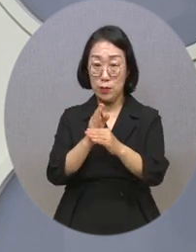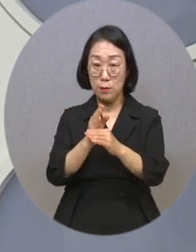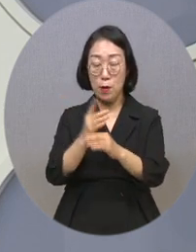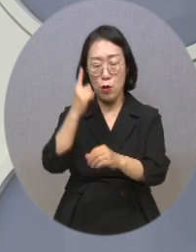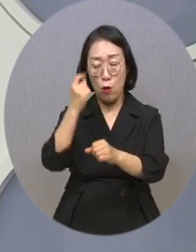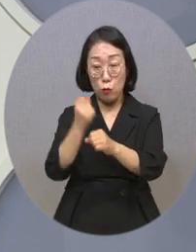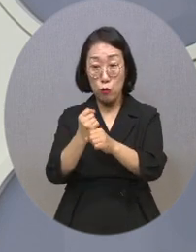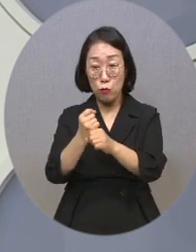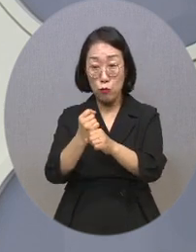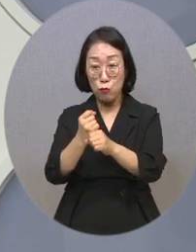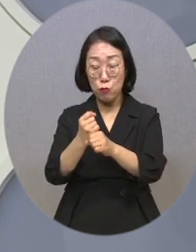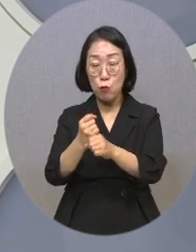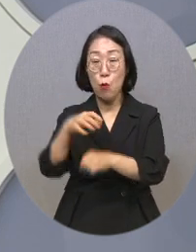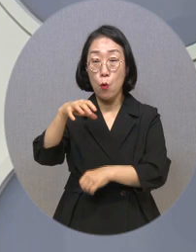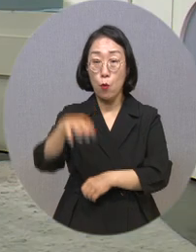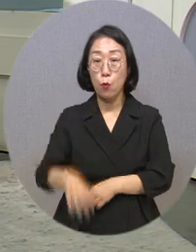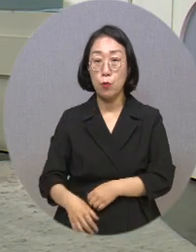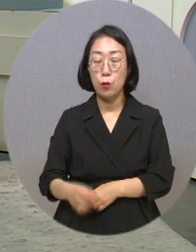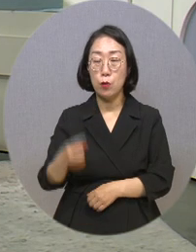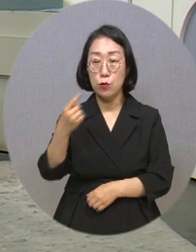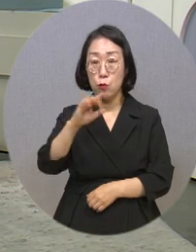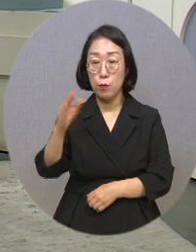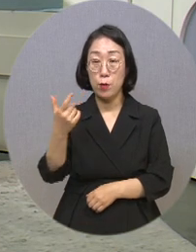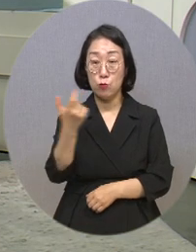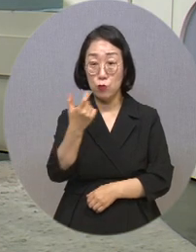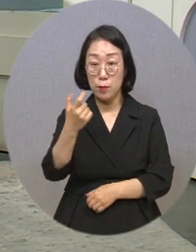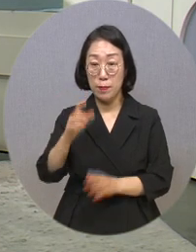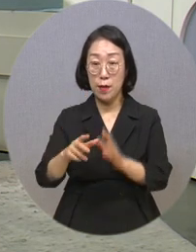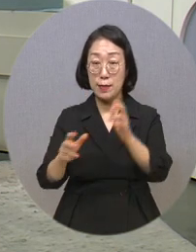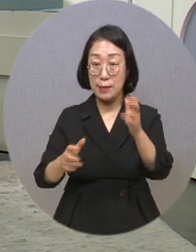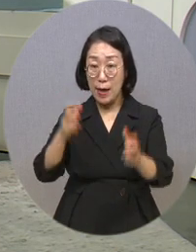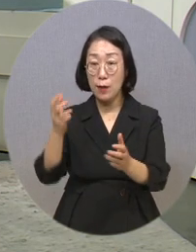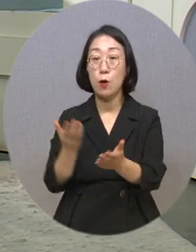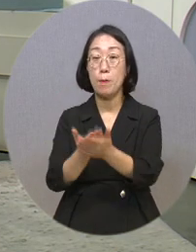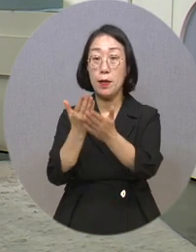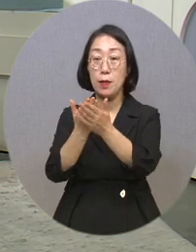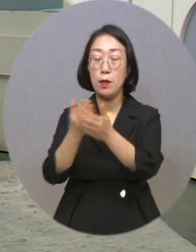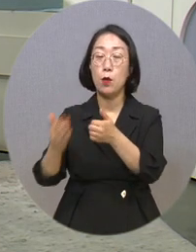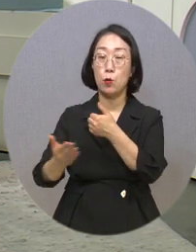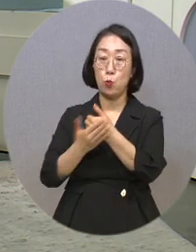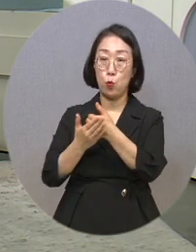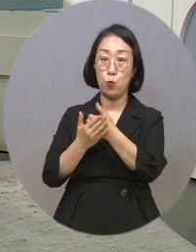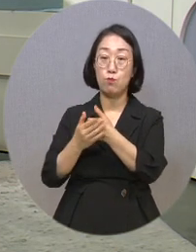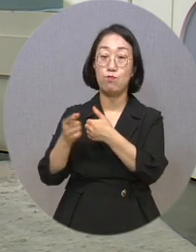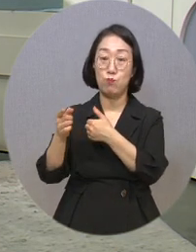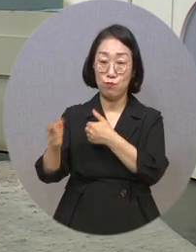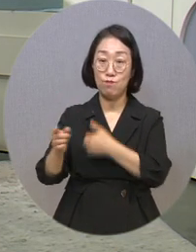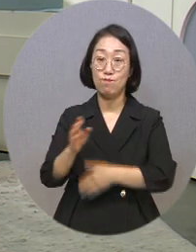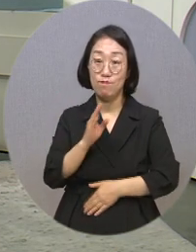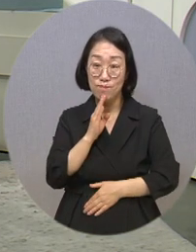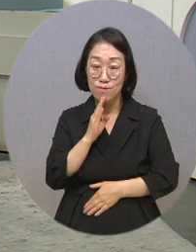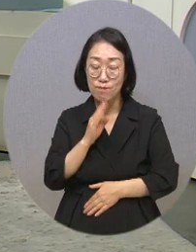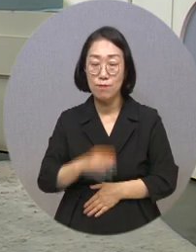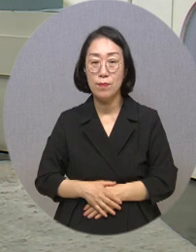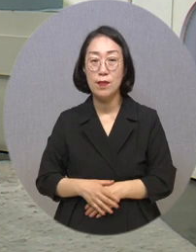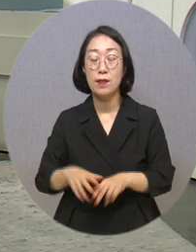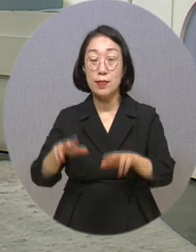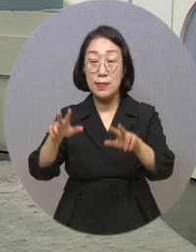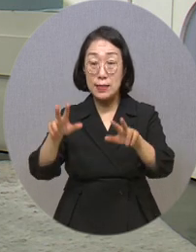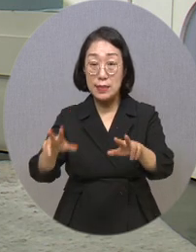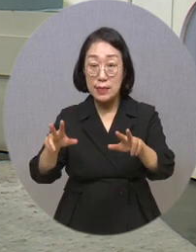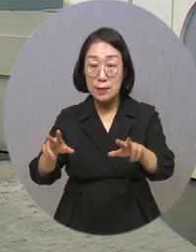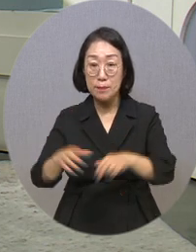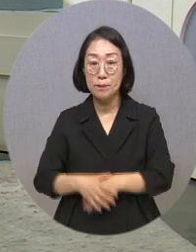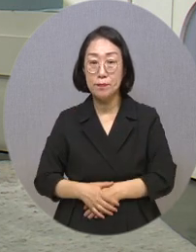연구기관인데 전에 60년대 산업화에 아주 큰 공헌을 한 그런 그렇죠. 기관이죠. 그런데 예. 이제 지금